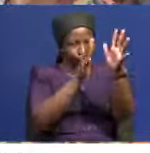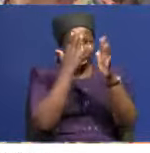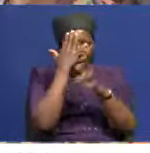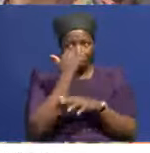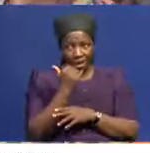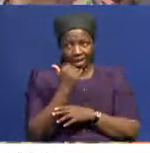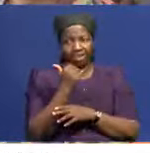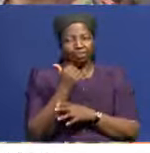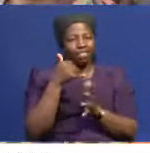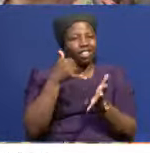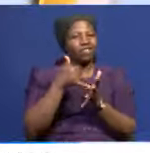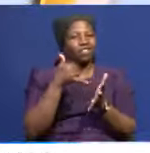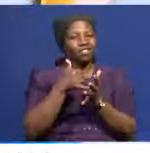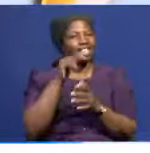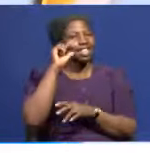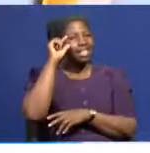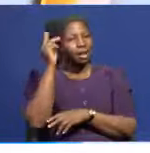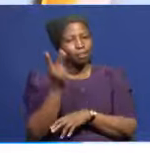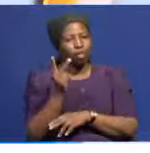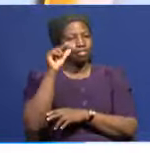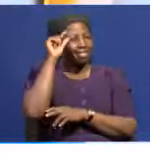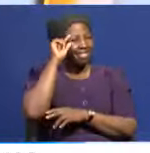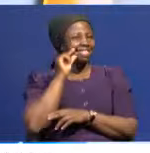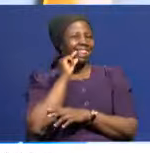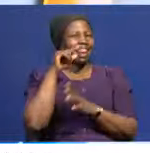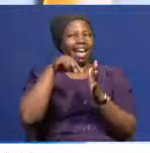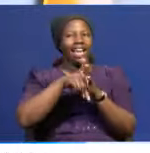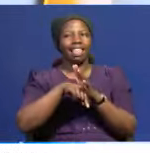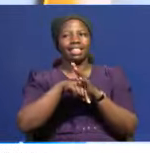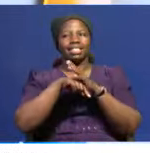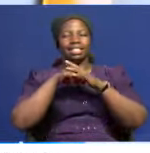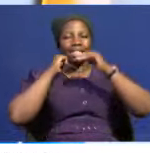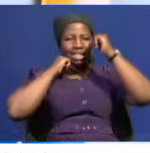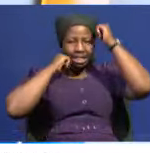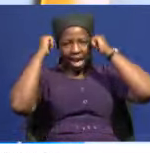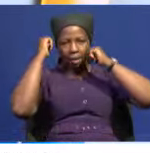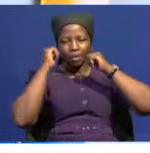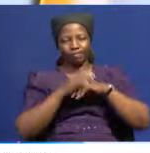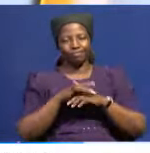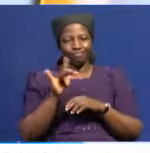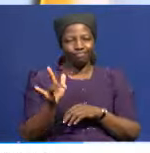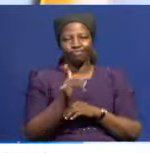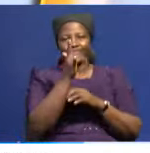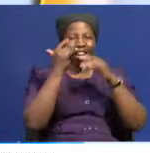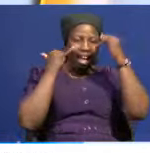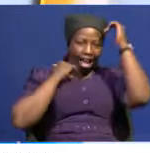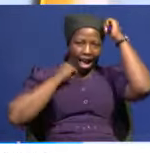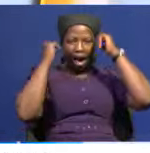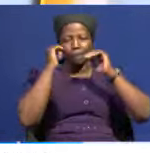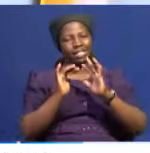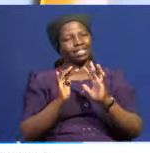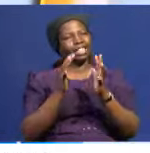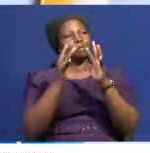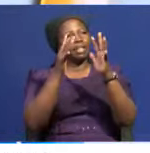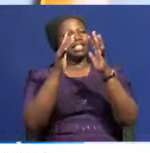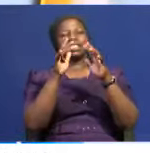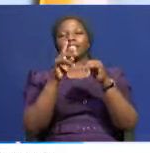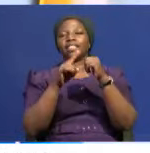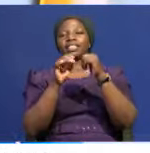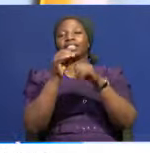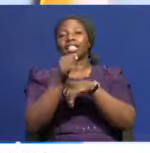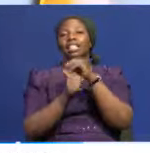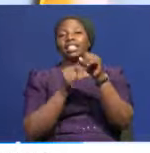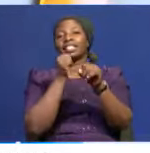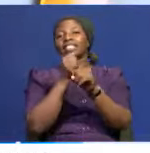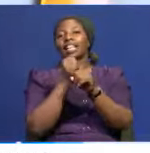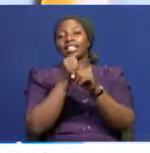wa kijinsia katika jeshi. Huku jeshi la wanahewa likiadhimisha miaka 60 tangu kuanzishwa kwake, ufanisi ambao